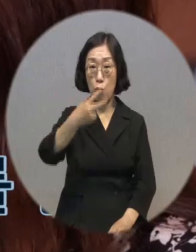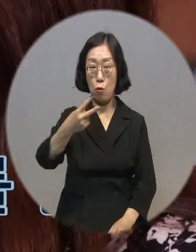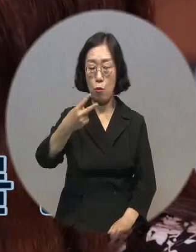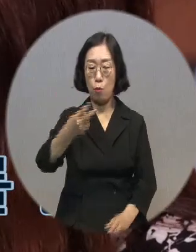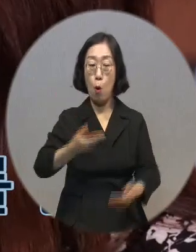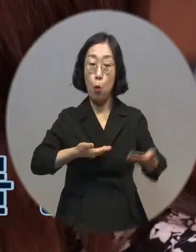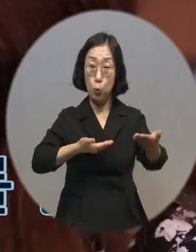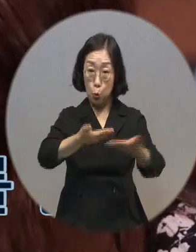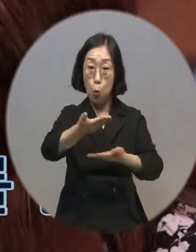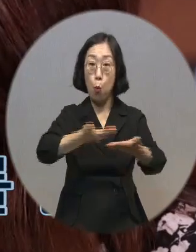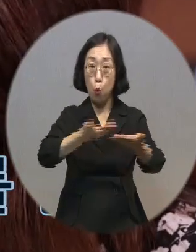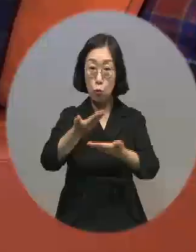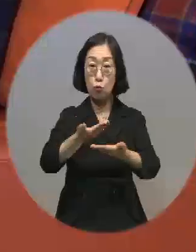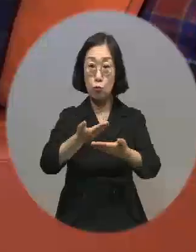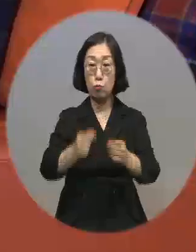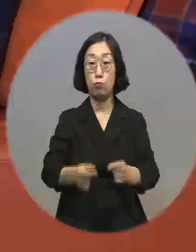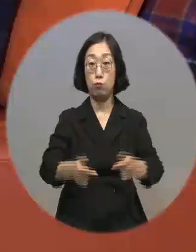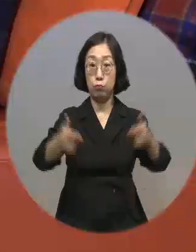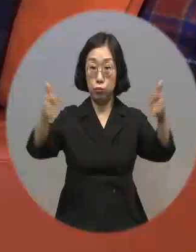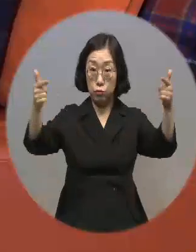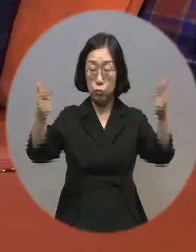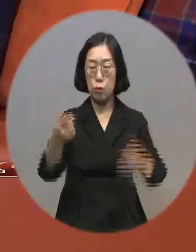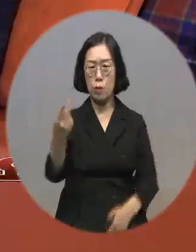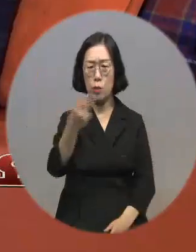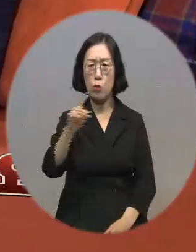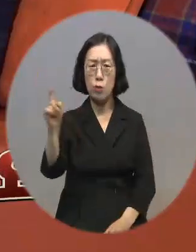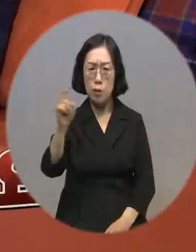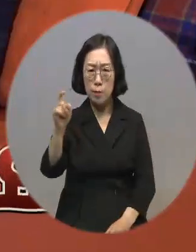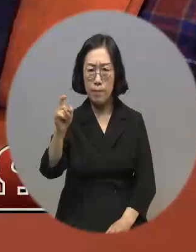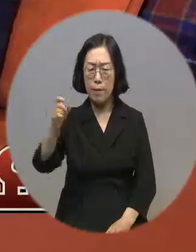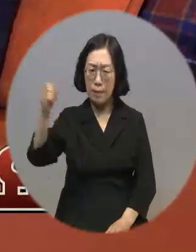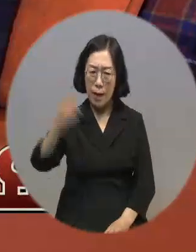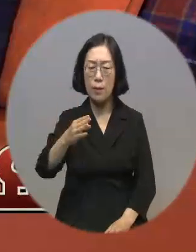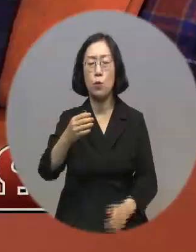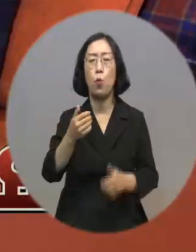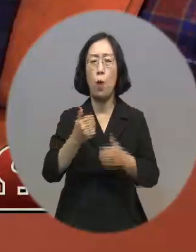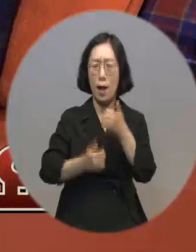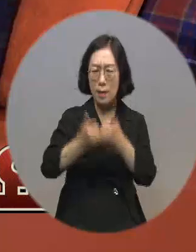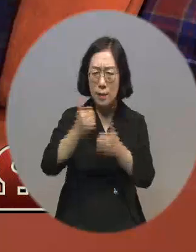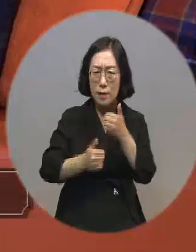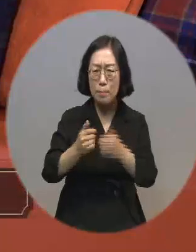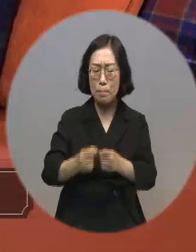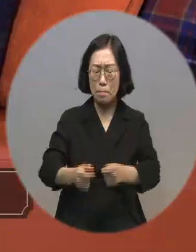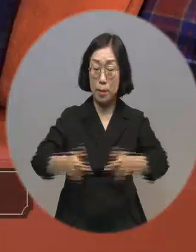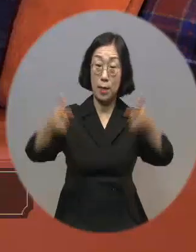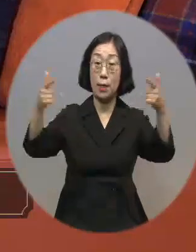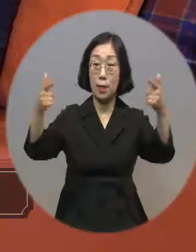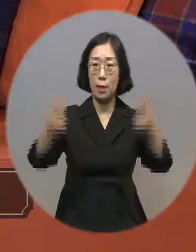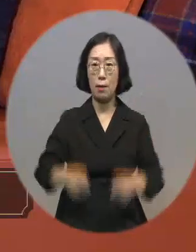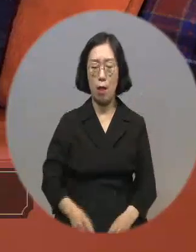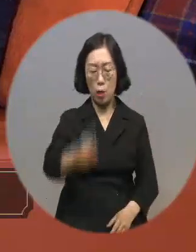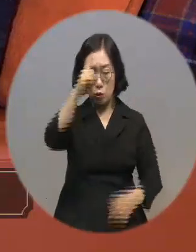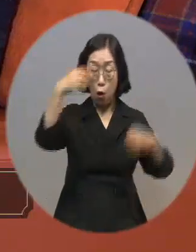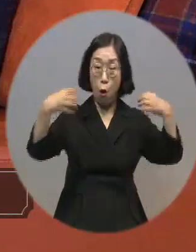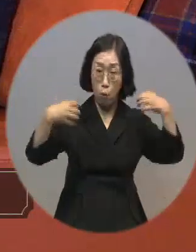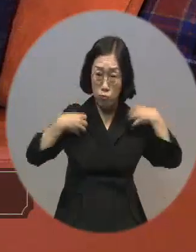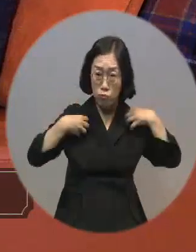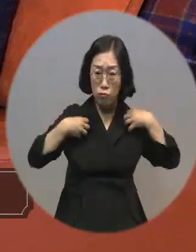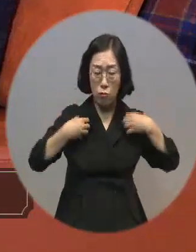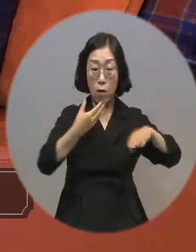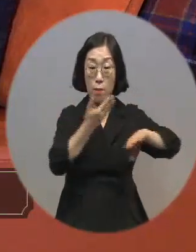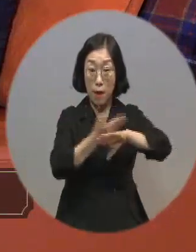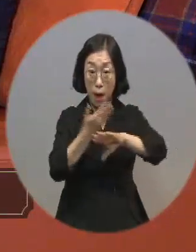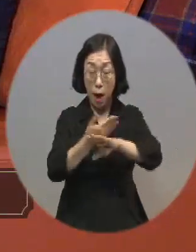교류를 했어요. 네. 그러다 또 2010년 넘어가니까 다시 또 갈등을 해요. 네. 이게 뭐 정권 따라서 바뀌기도 하고 네, 세계 네.